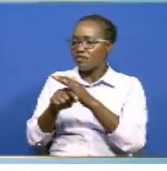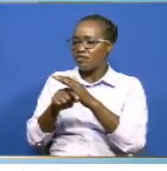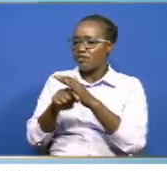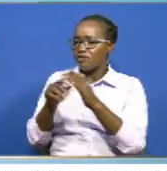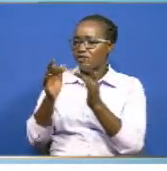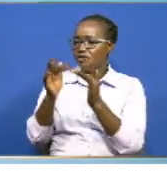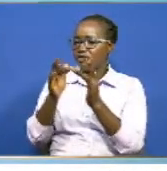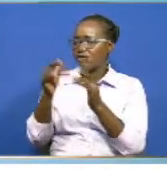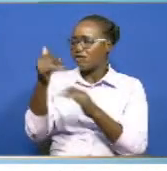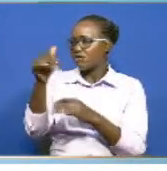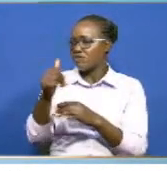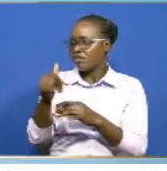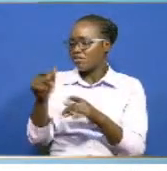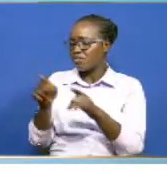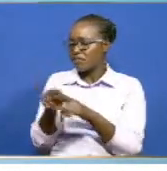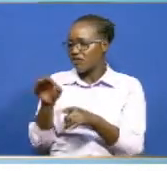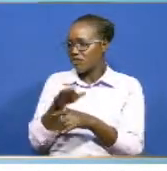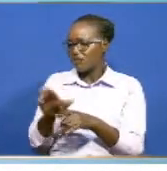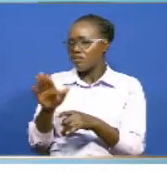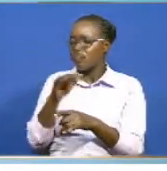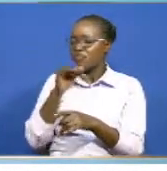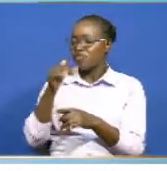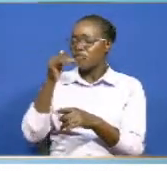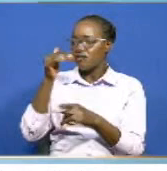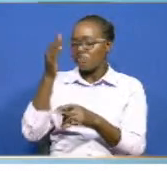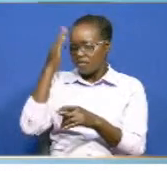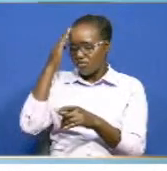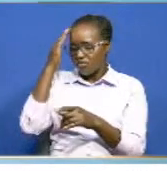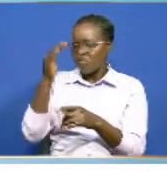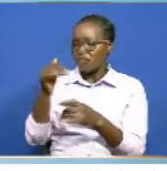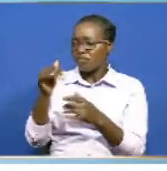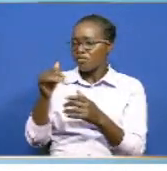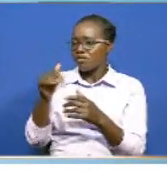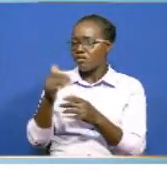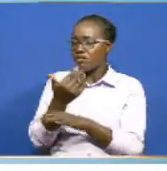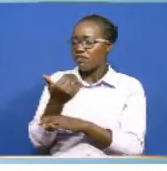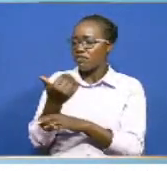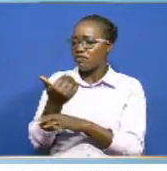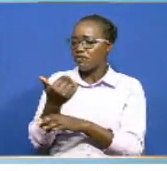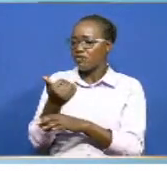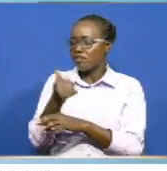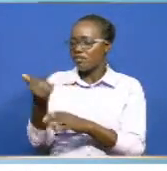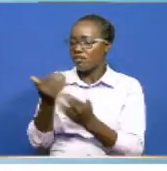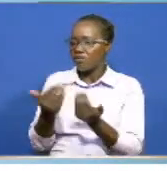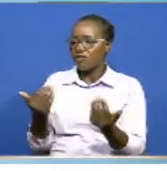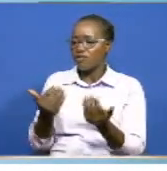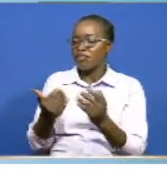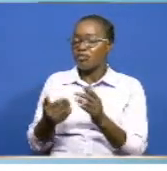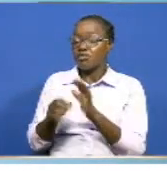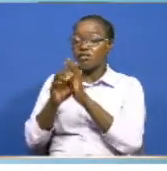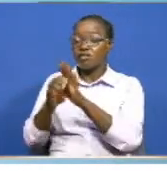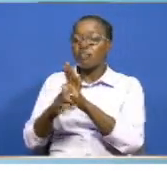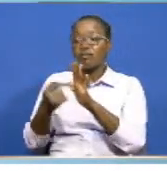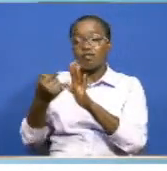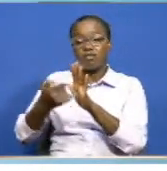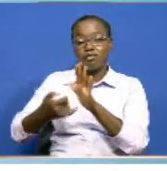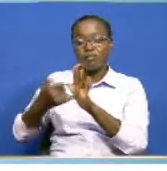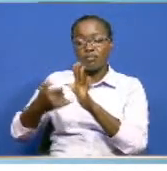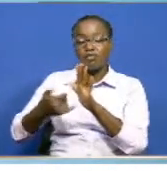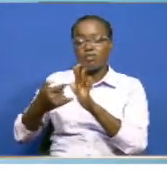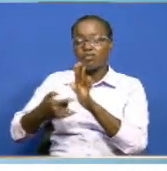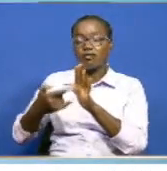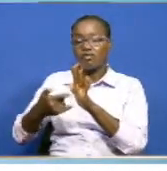pia wao waweze kutojua vitu zingine. Ukiangalia kwa mfano YouTube, YouTube iko na option